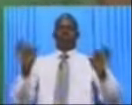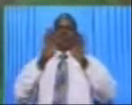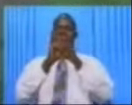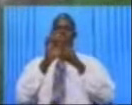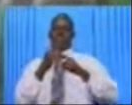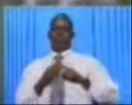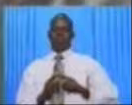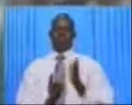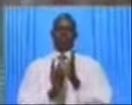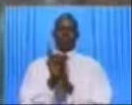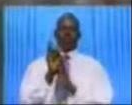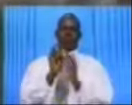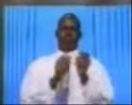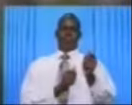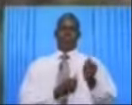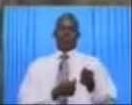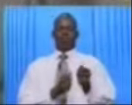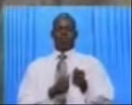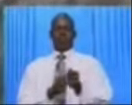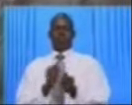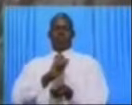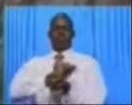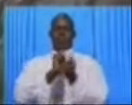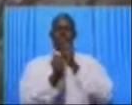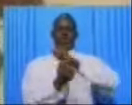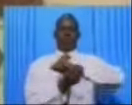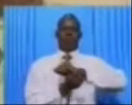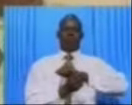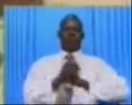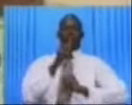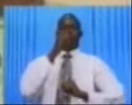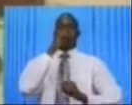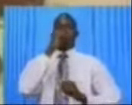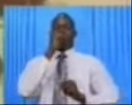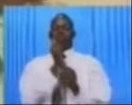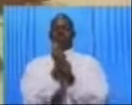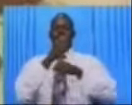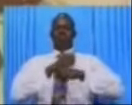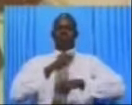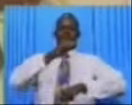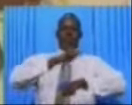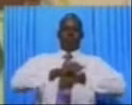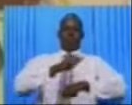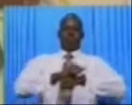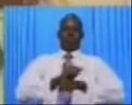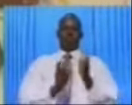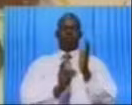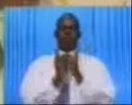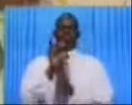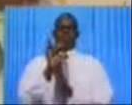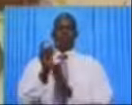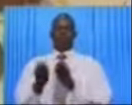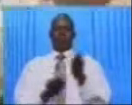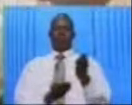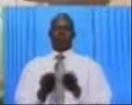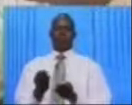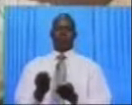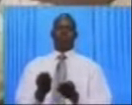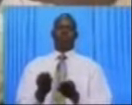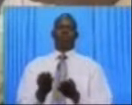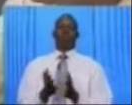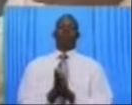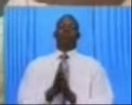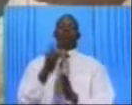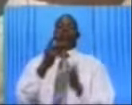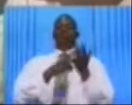en développant l'agriculture, la transformation agroalimentaire, la création d'emplois et le développement des services à Bagré.